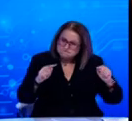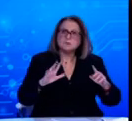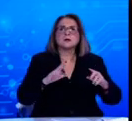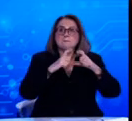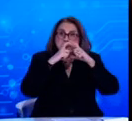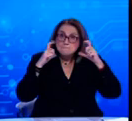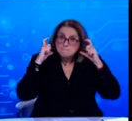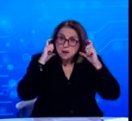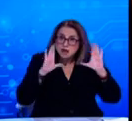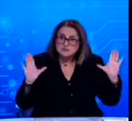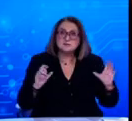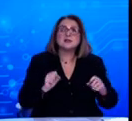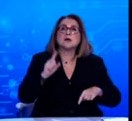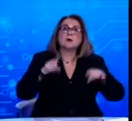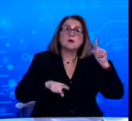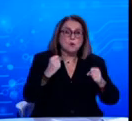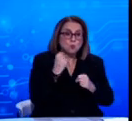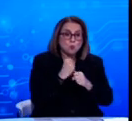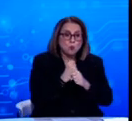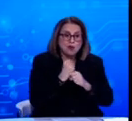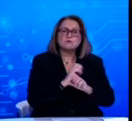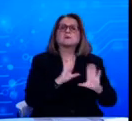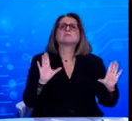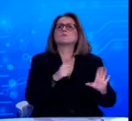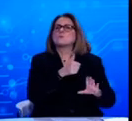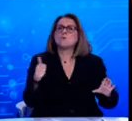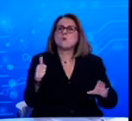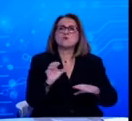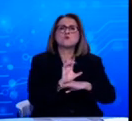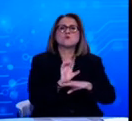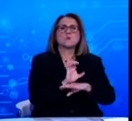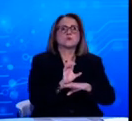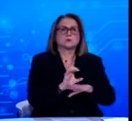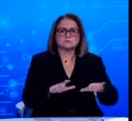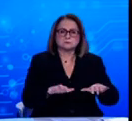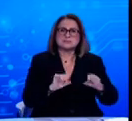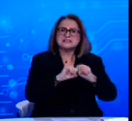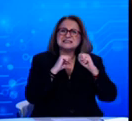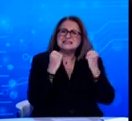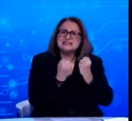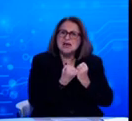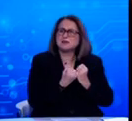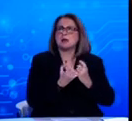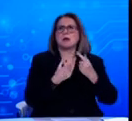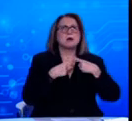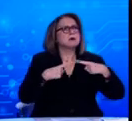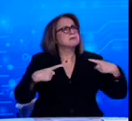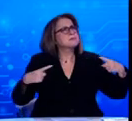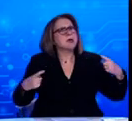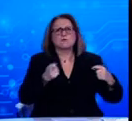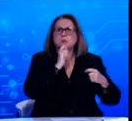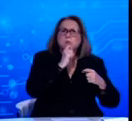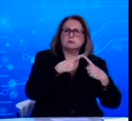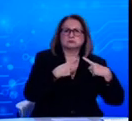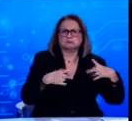τηλεργασία. Ενώ συνέδρια και πολιτιστικές εκδηλώσεις μπορούν να γίνουν για κάποιο διάστημα διαδικτυακά. Θα